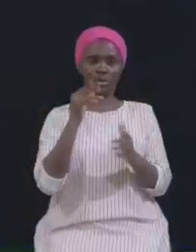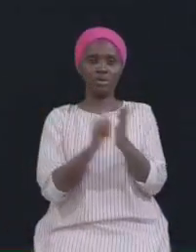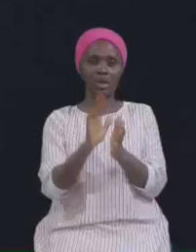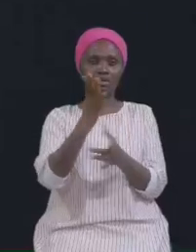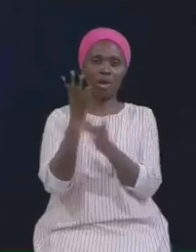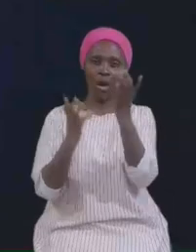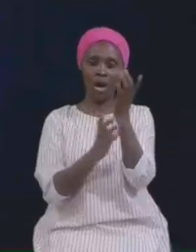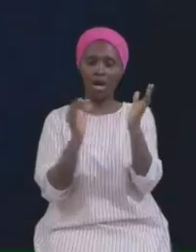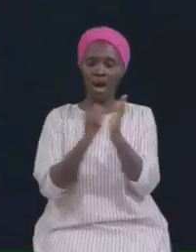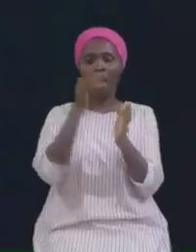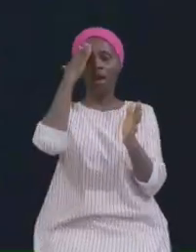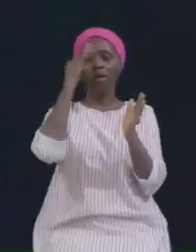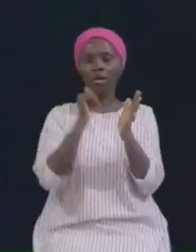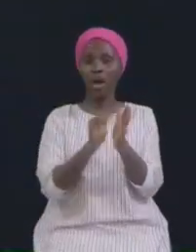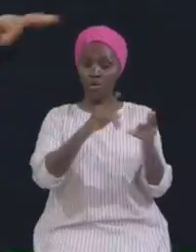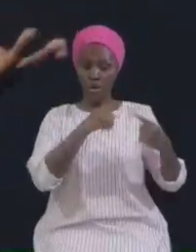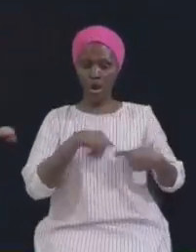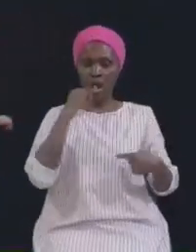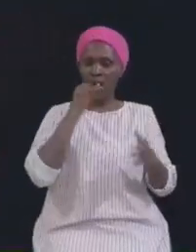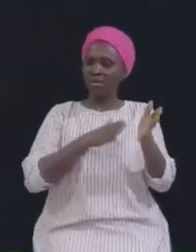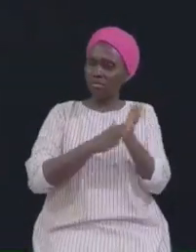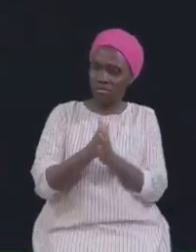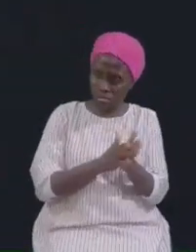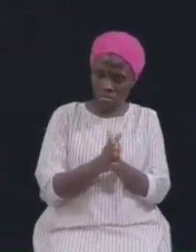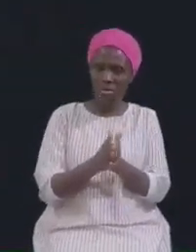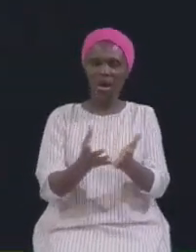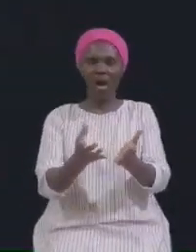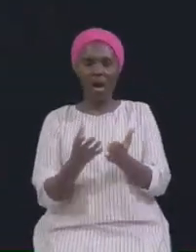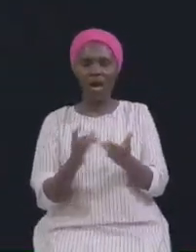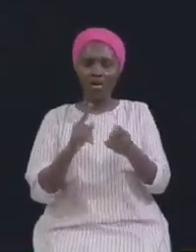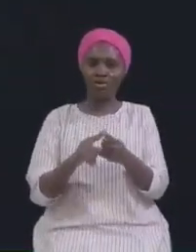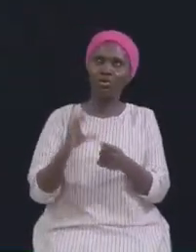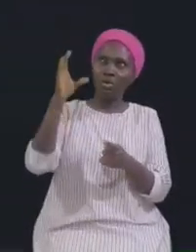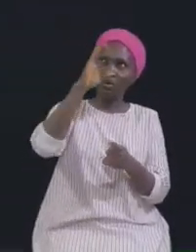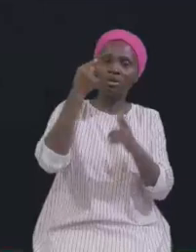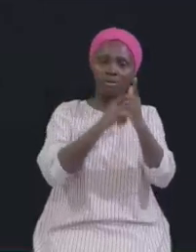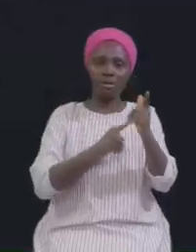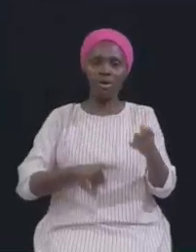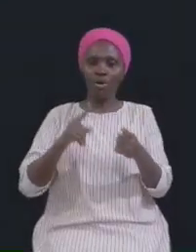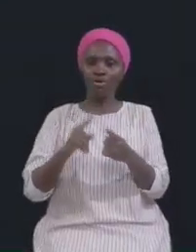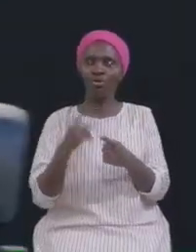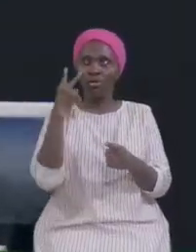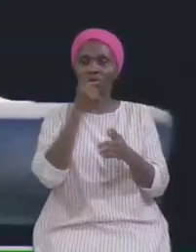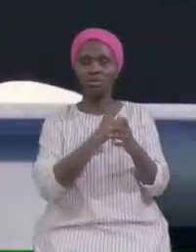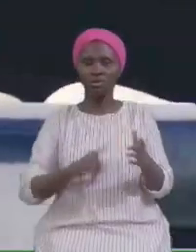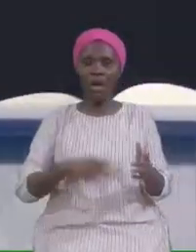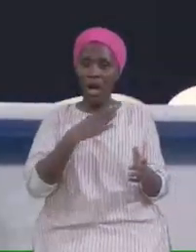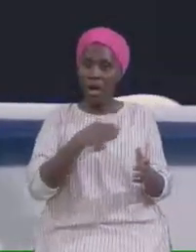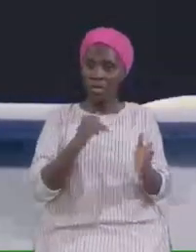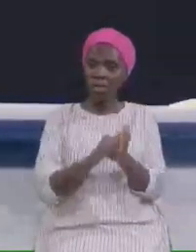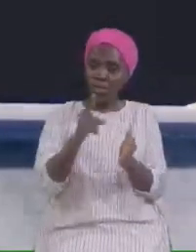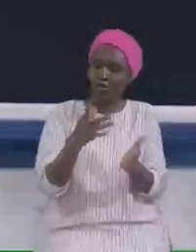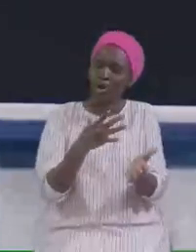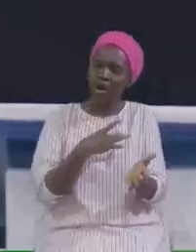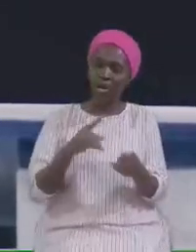ton esprit est passionné et cherche le Seigneur. Et que tu poursuis le Seigneur. Et que tu veux donc atteindre le